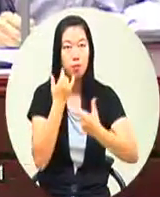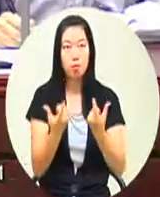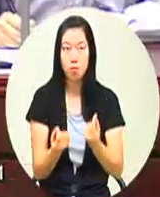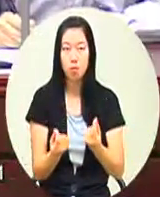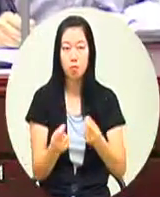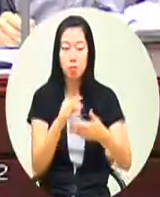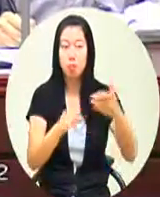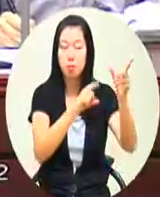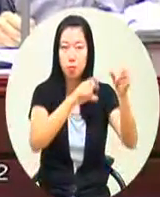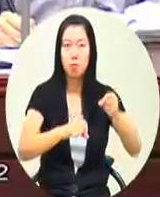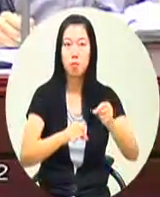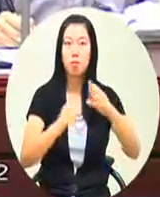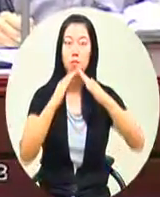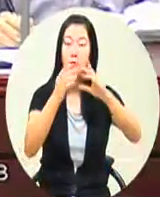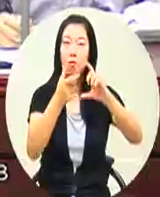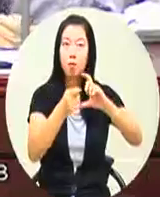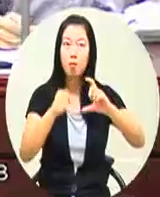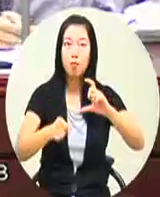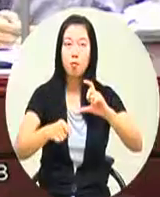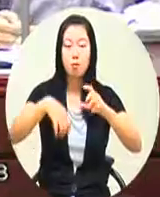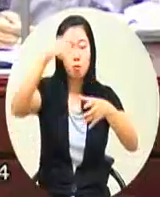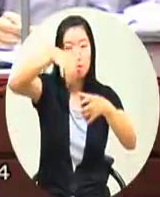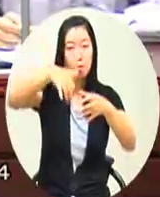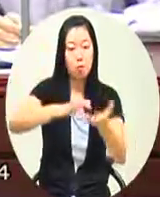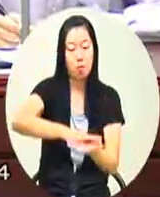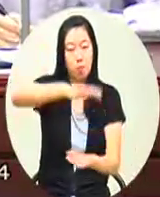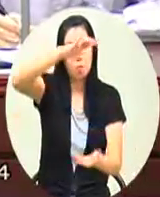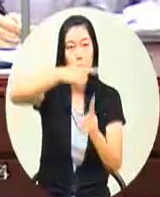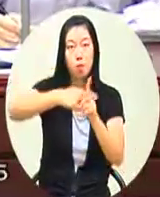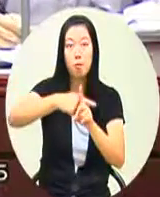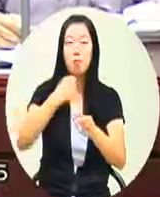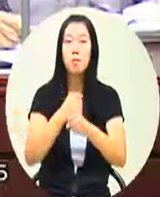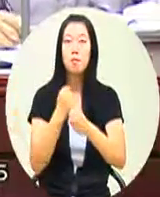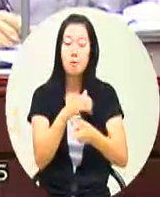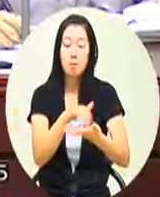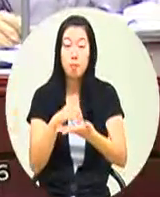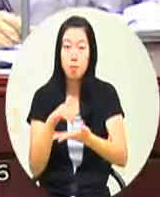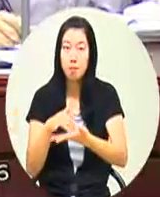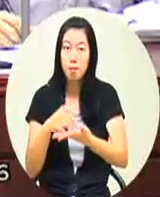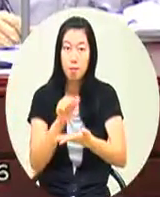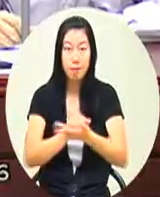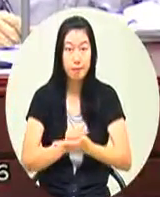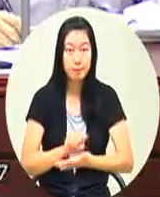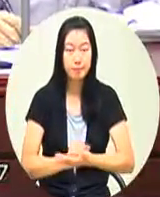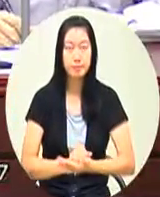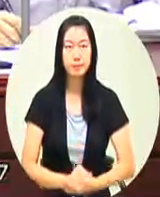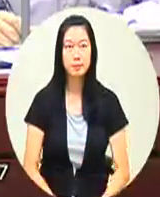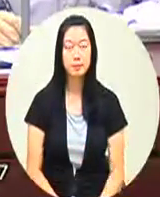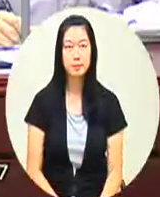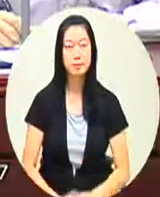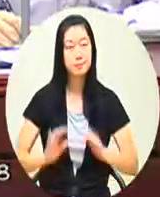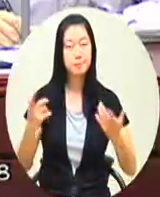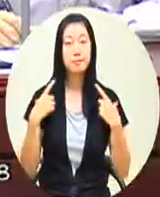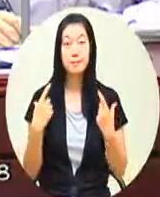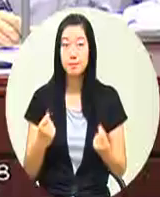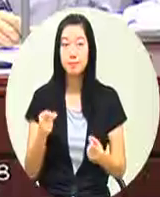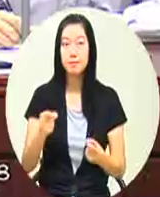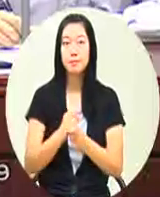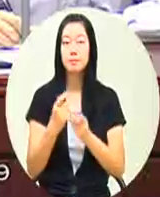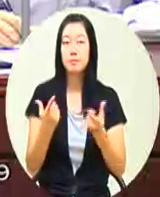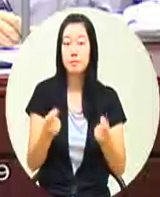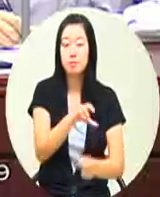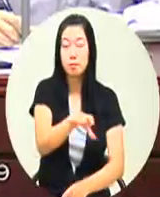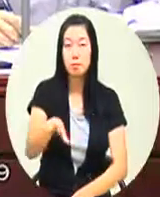照那个市区的这个降雨量去做计算，那大概原来的这个区域